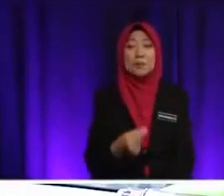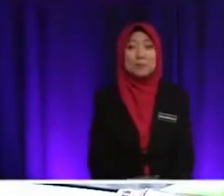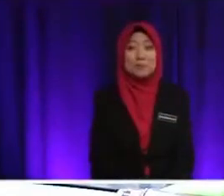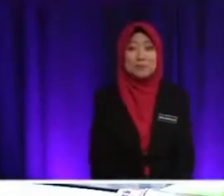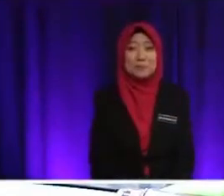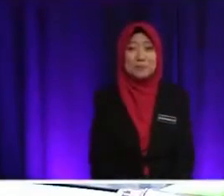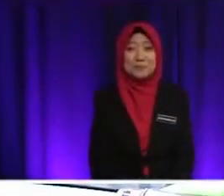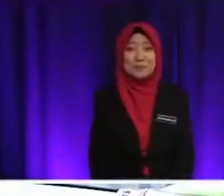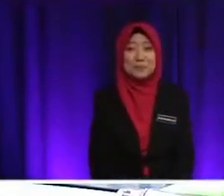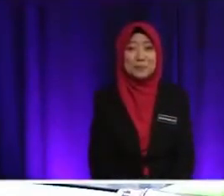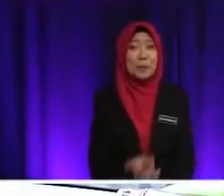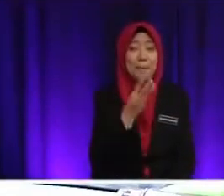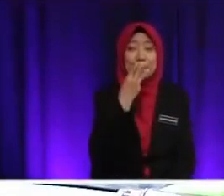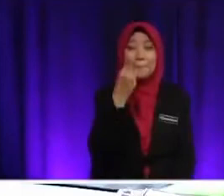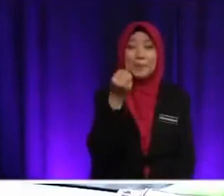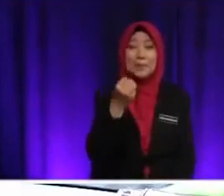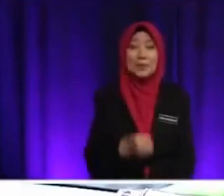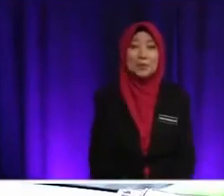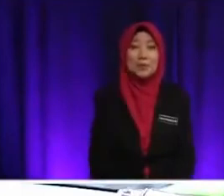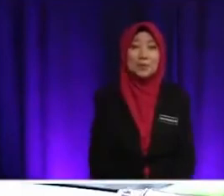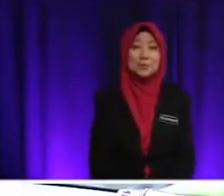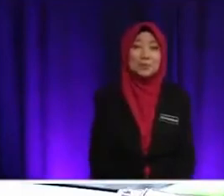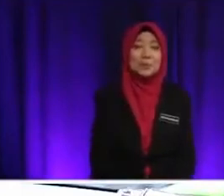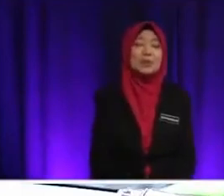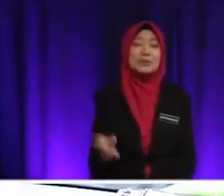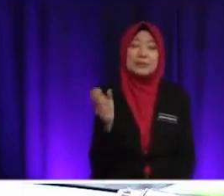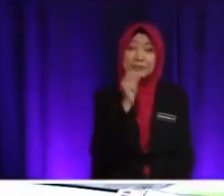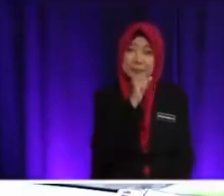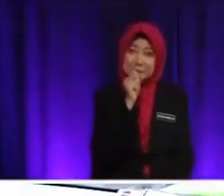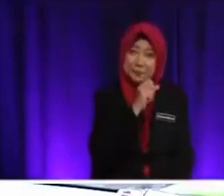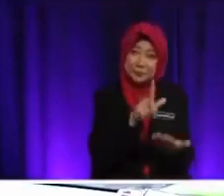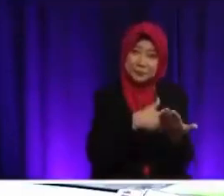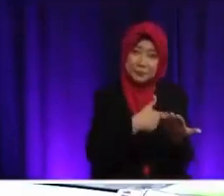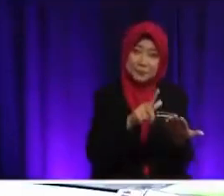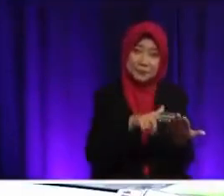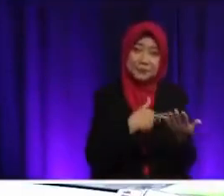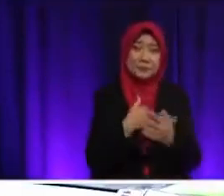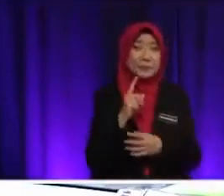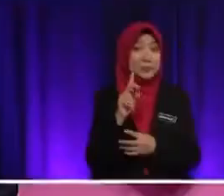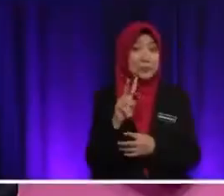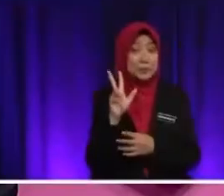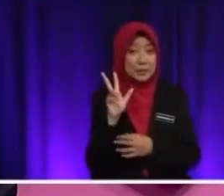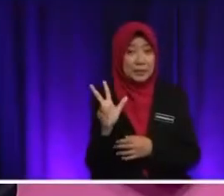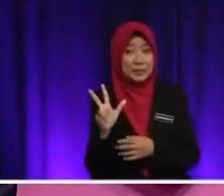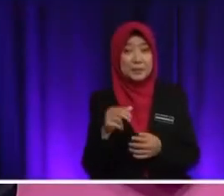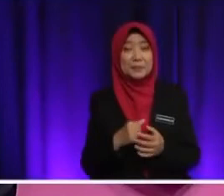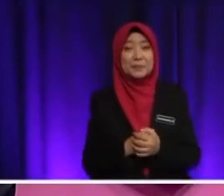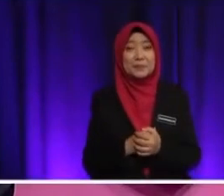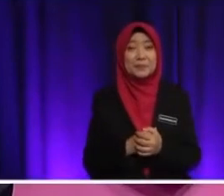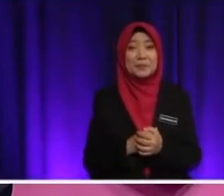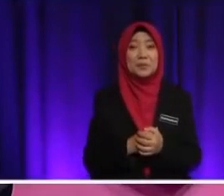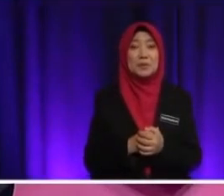ke Ustaz? InsyaAllah, kita cuba, kita cuba. Ya, jom sama-sama kita dengarkan. Jom, sama-sama. 1, 2, 3.